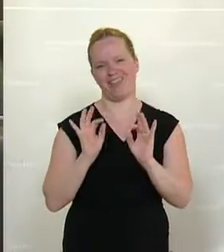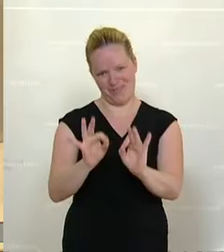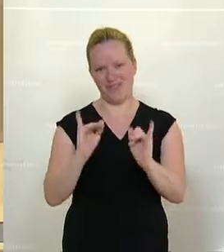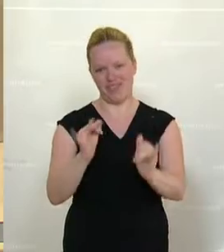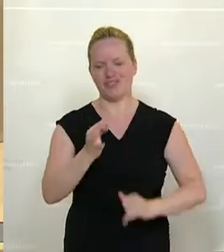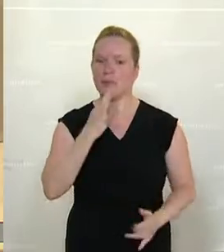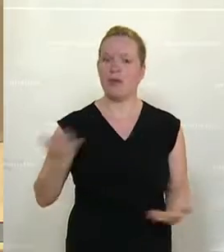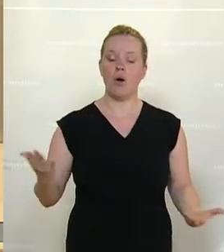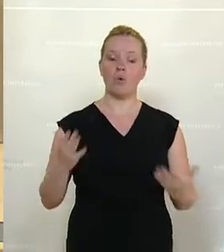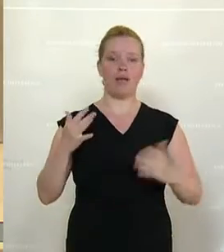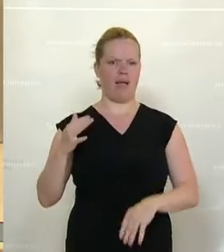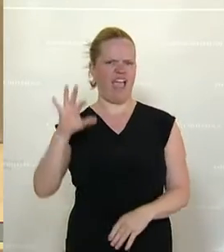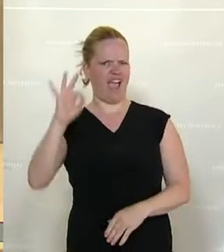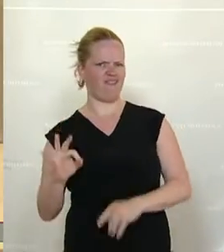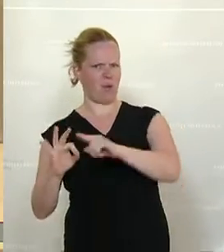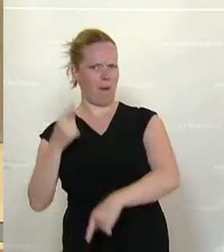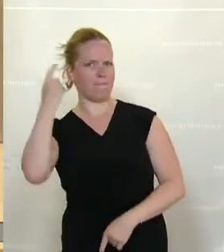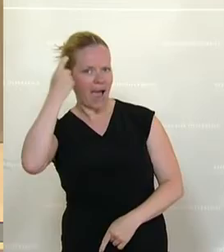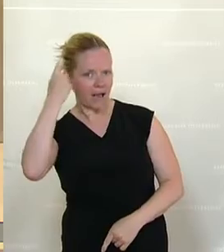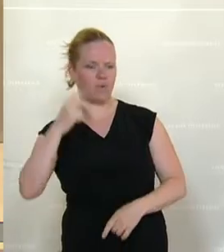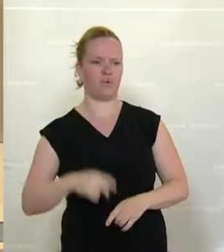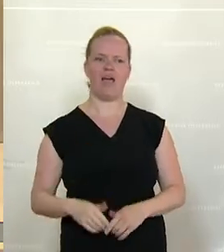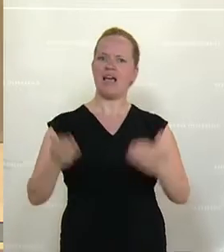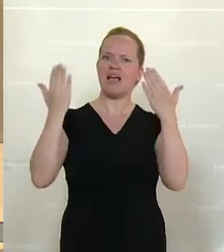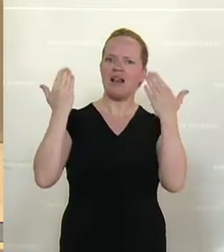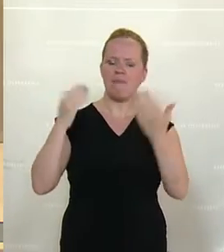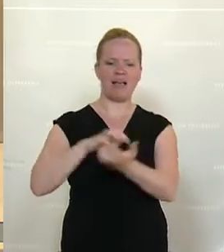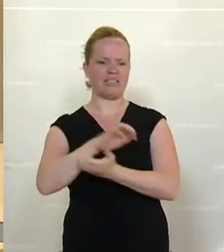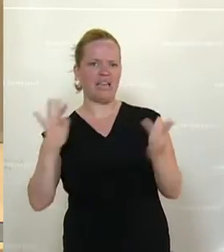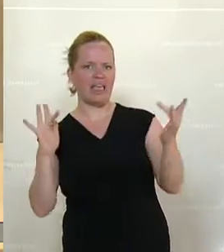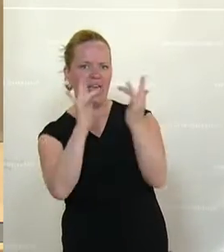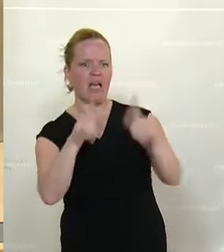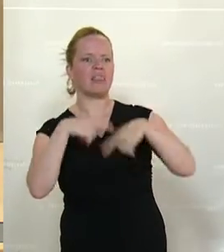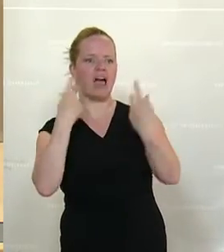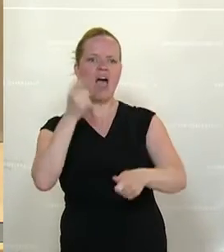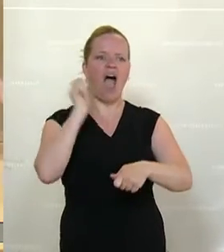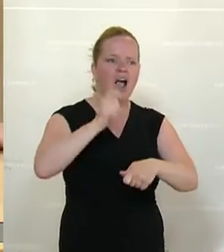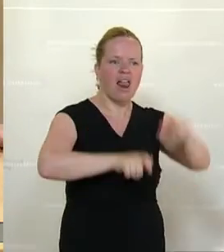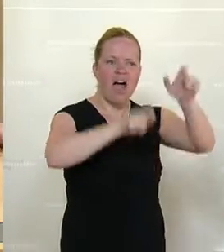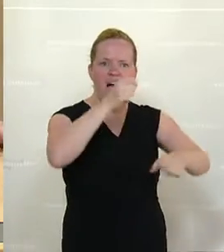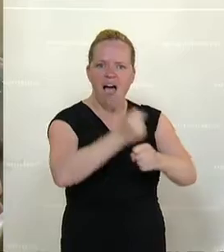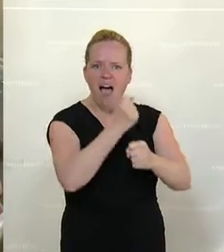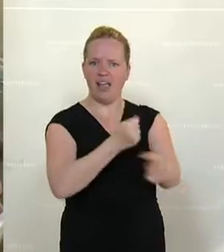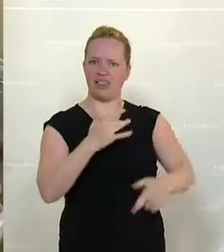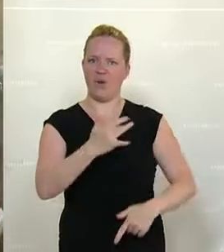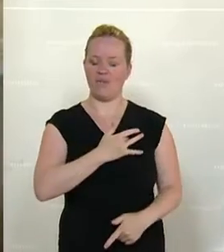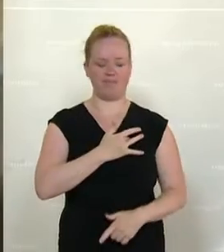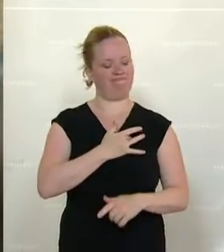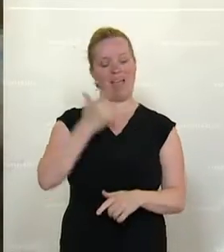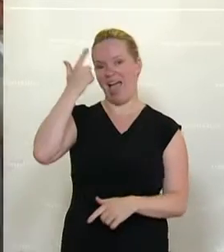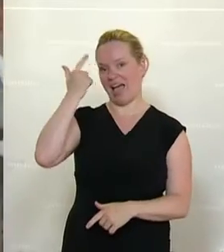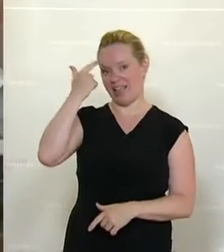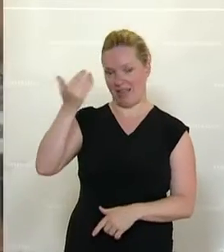Kollegen der FPÖ, die der Meinung sind, wenn man etwas gegen die Klimakrise unternimmt, dann trifft es die Hackler. Die will ich an jene erinnern, beispielsweise